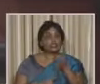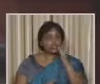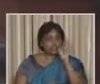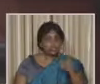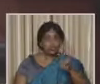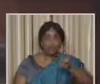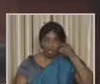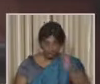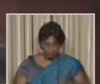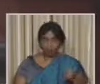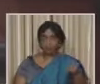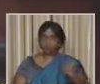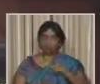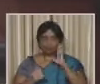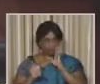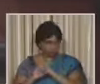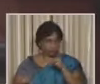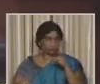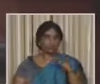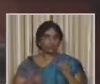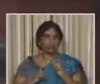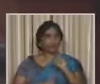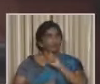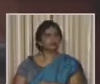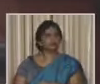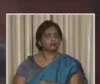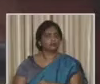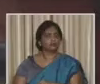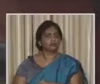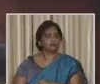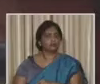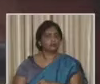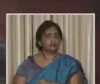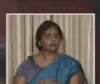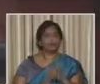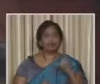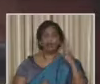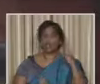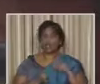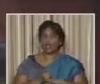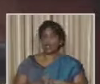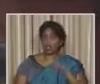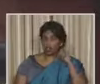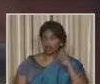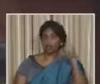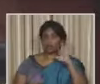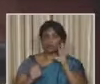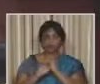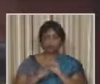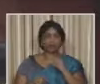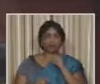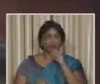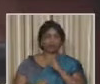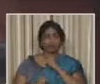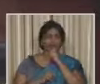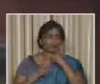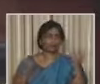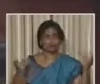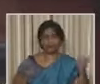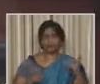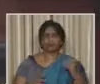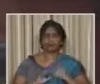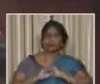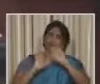ஜனாதிபதியின் அங்கீகாரத்துடனா வெளியிடப்பட்டது? பாராளுமன்றத்திற்கு கூறுங்கள். பாதுகாப்பு செயலாளர் அவருடைய அறிவித்தலை எடுத்தால் பேசுவதற்கு